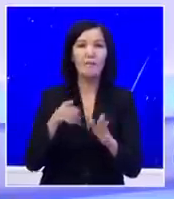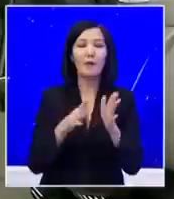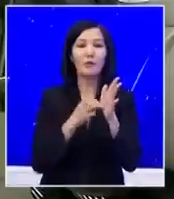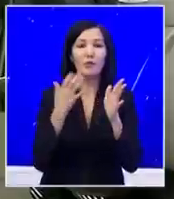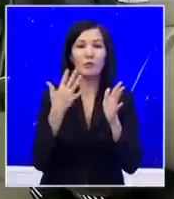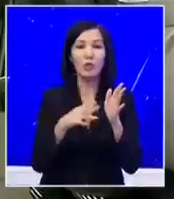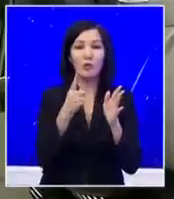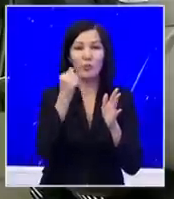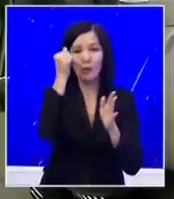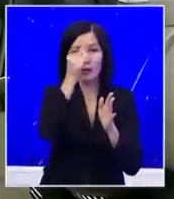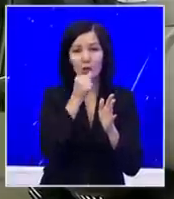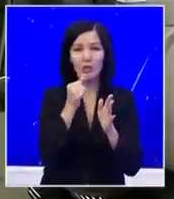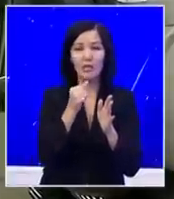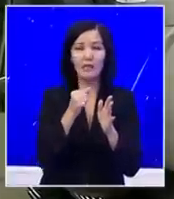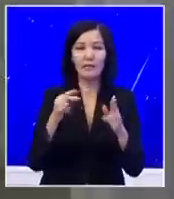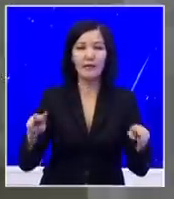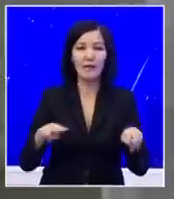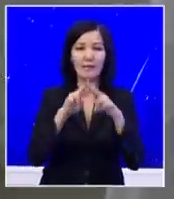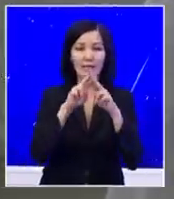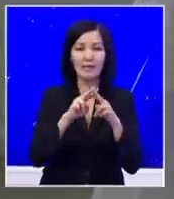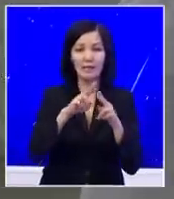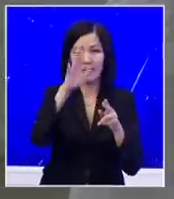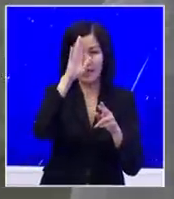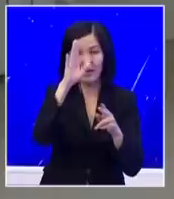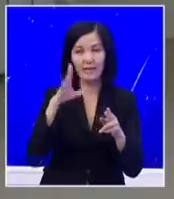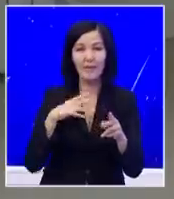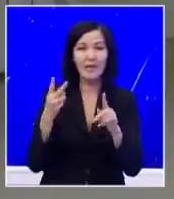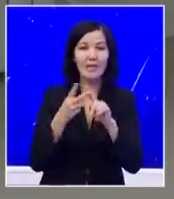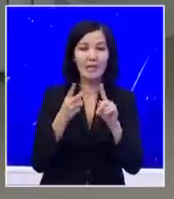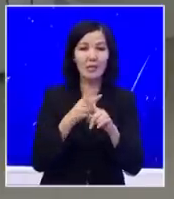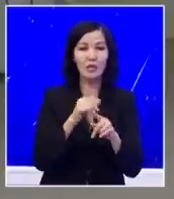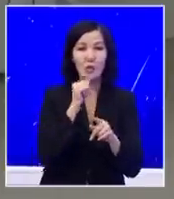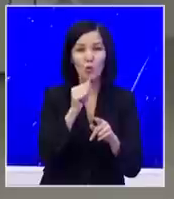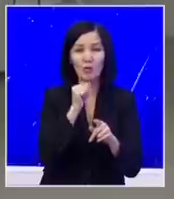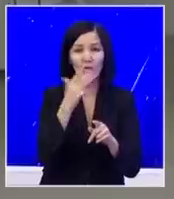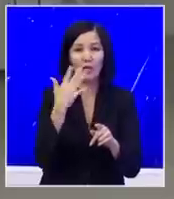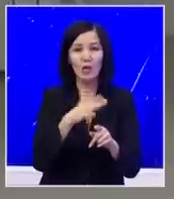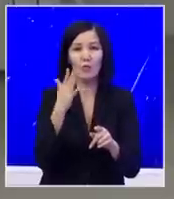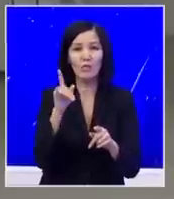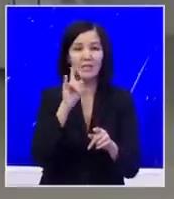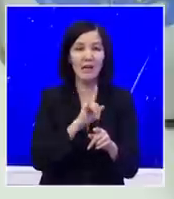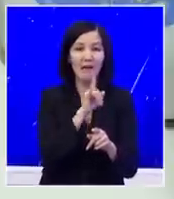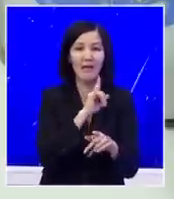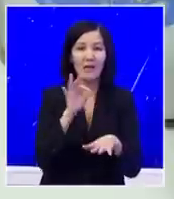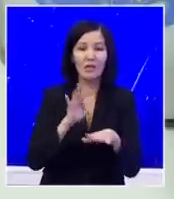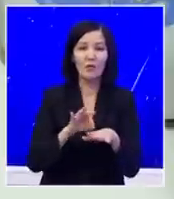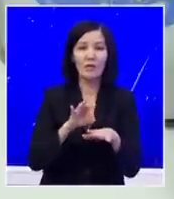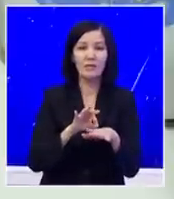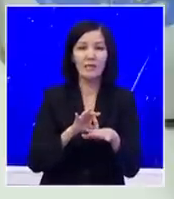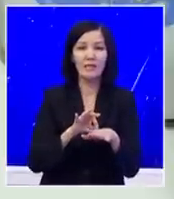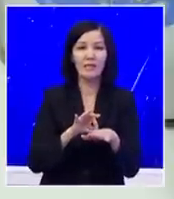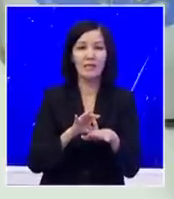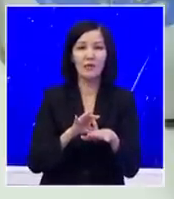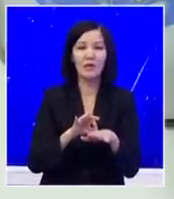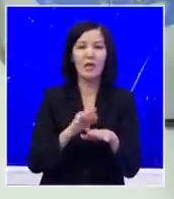біреуі 1951 жылғы елордалық ер адам, екіншісі қостанайлық 55 жастағы әйел. Науқастардың